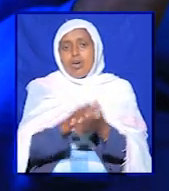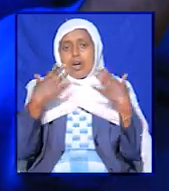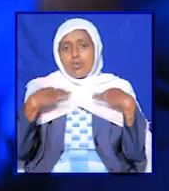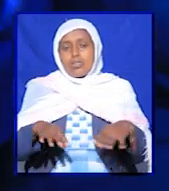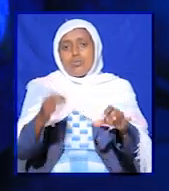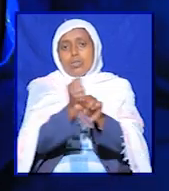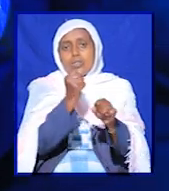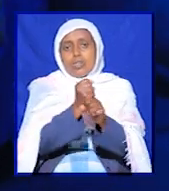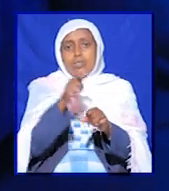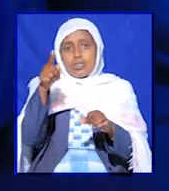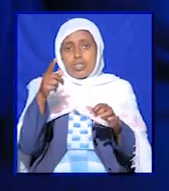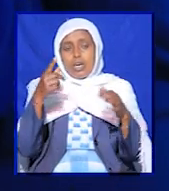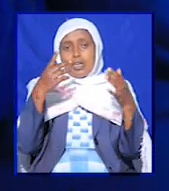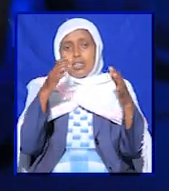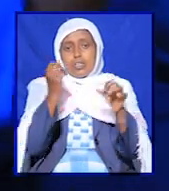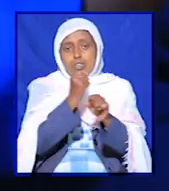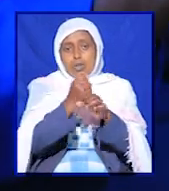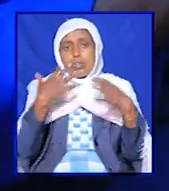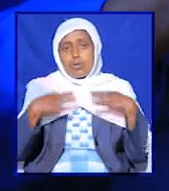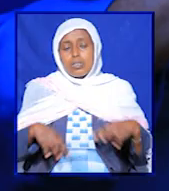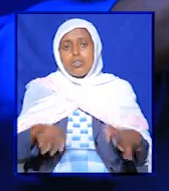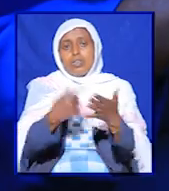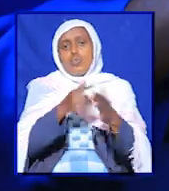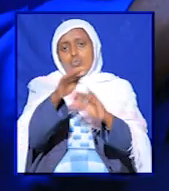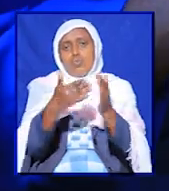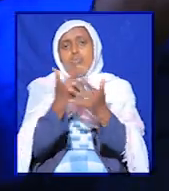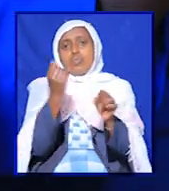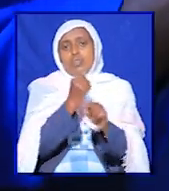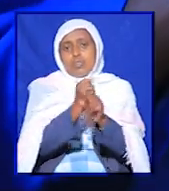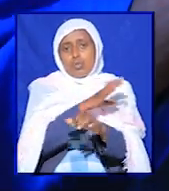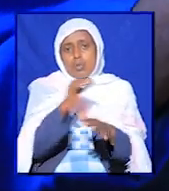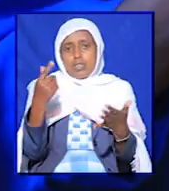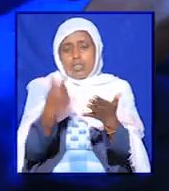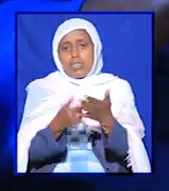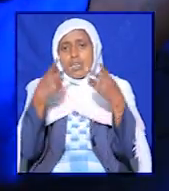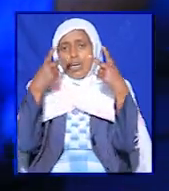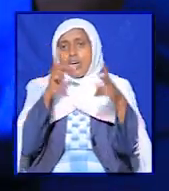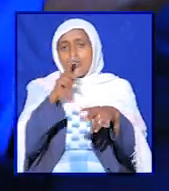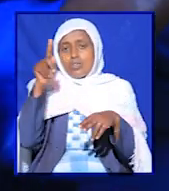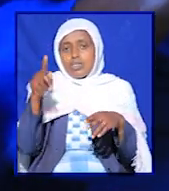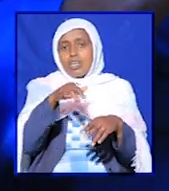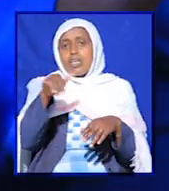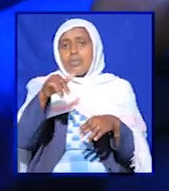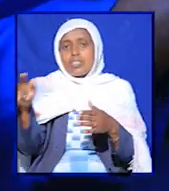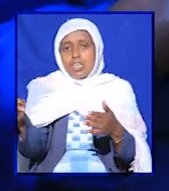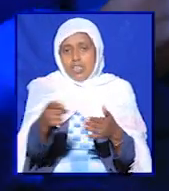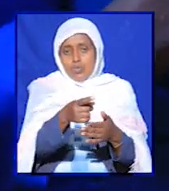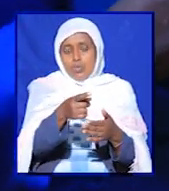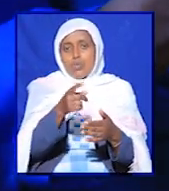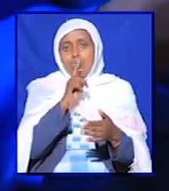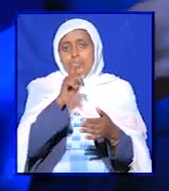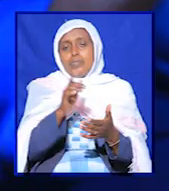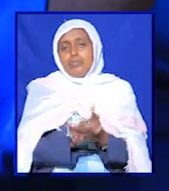በራሱ አሁን እዛ የተሰራው አልባሳት ስፌት ቤት ይሄ አልባሳት ተሰርቷልና ይሄን አይቼም እዛ ማች እንዲሆን በሰሩበት